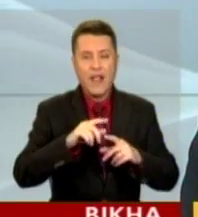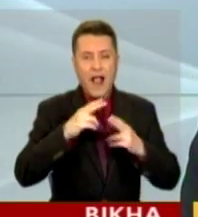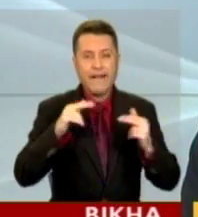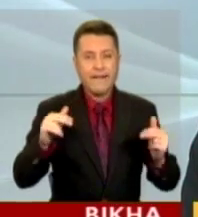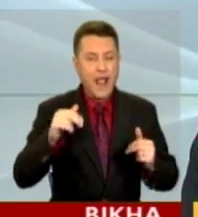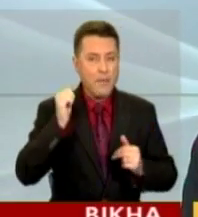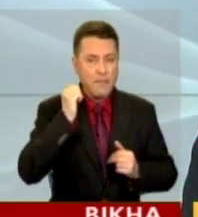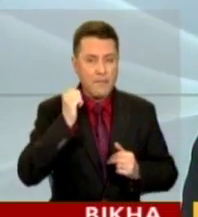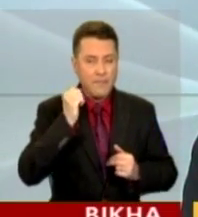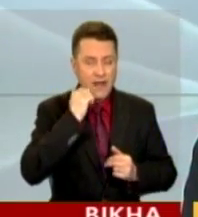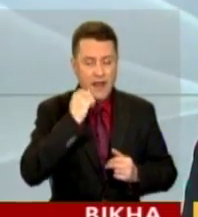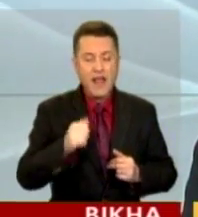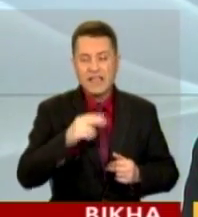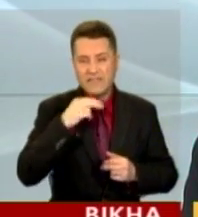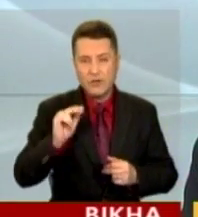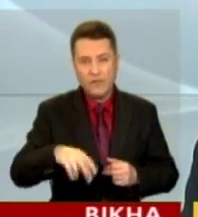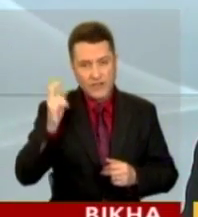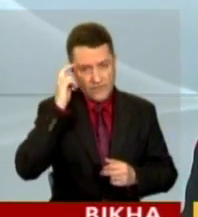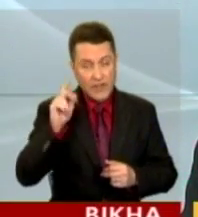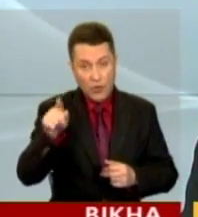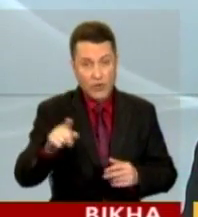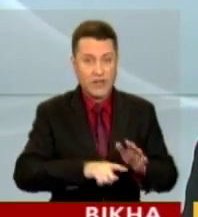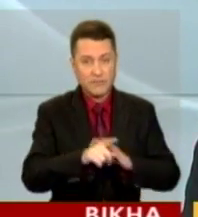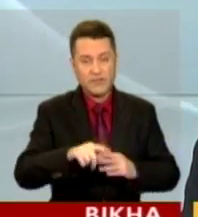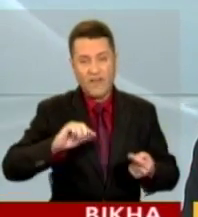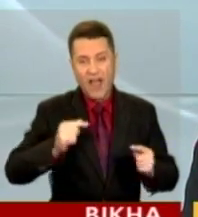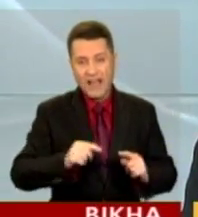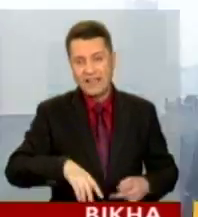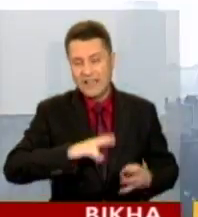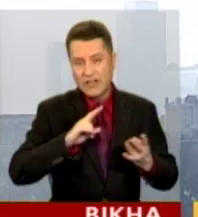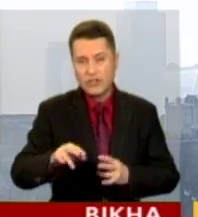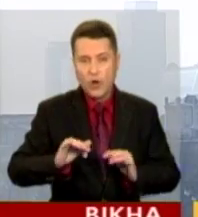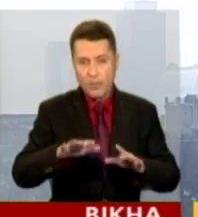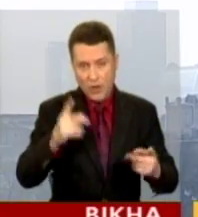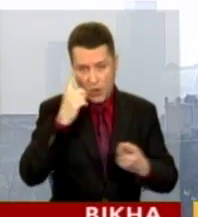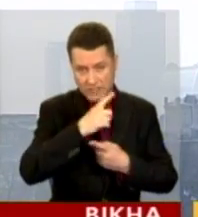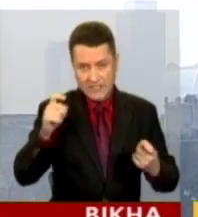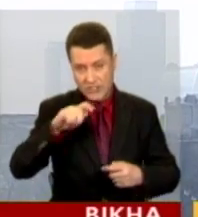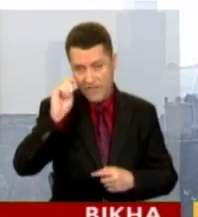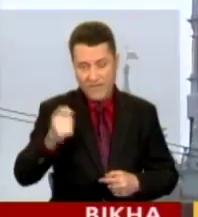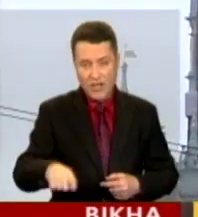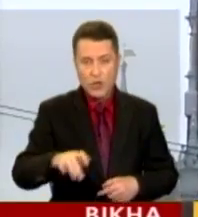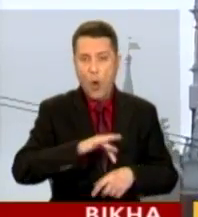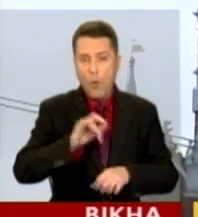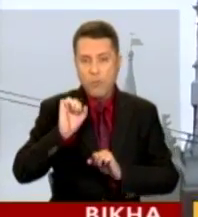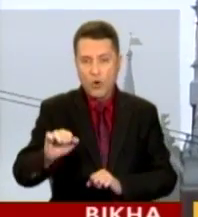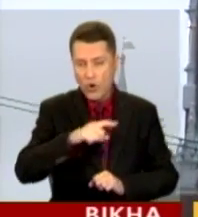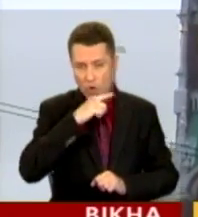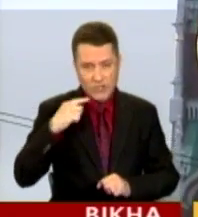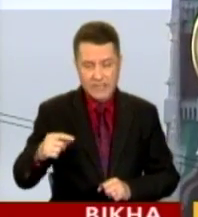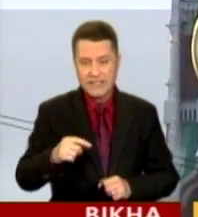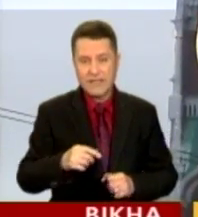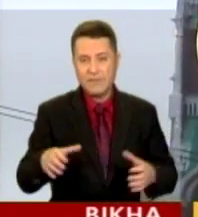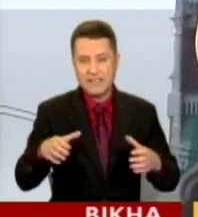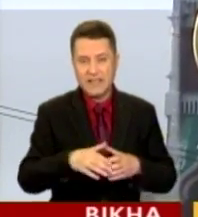звинувачує Київ, бо той, мовляв, розпочав антитерористичну кампанію і цим начебто оголосивши війну проросійським силам. Ба більше,